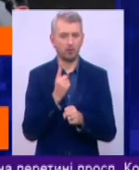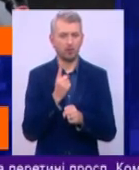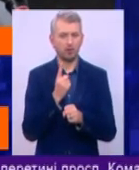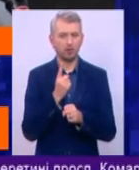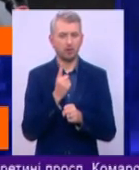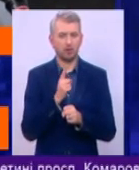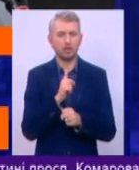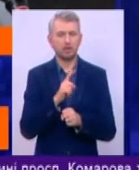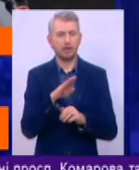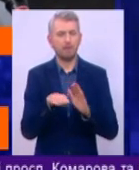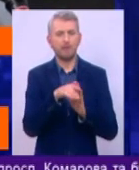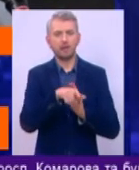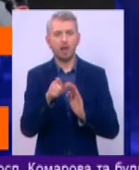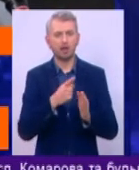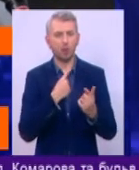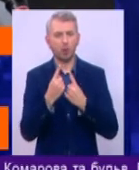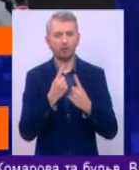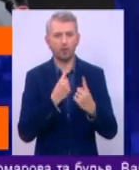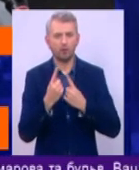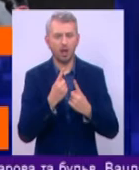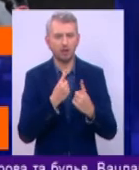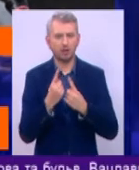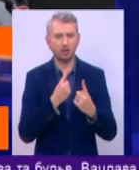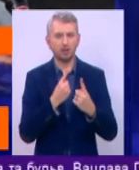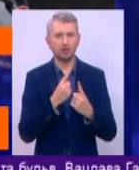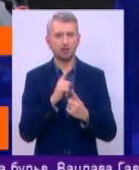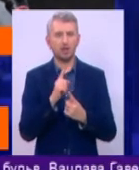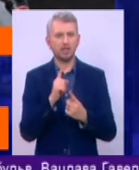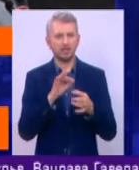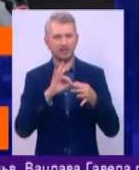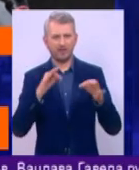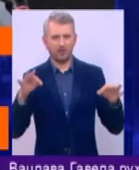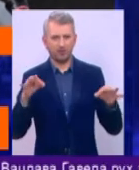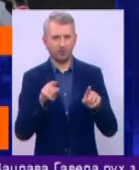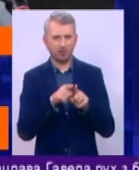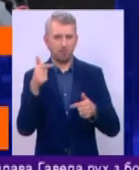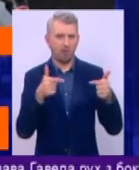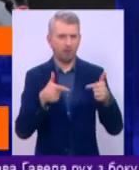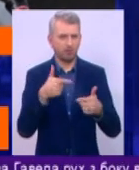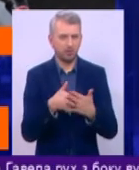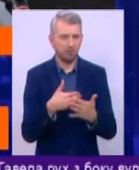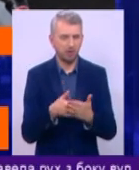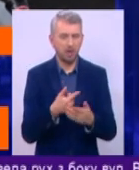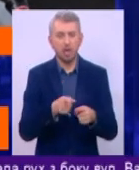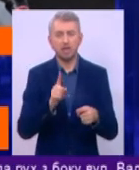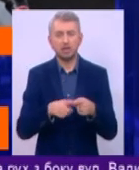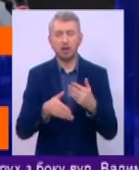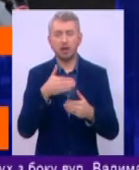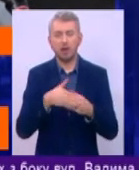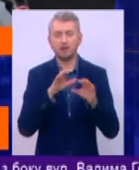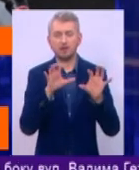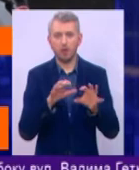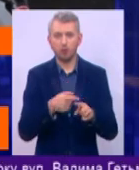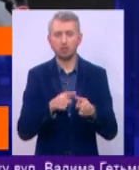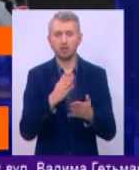з підлеглими розмовляти з висловами, ну, такими матерними, як кажуть. Mm-hmm. І це карається законом, це